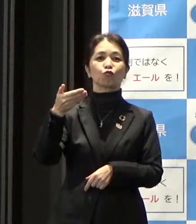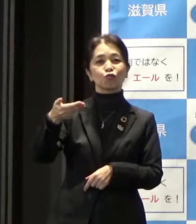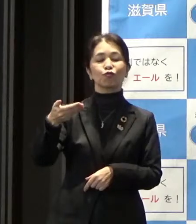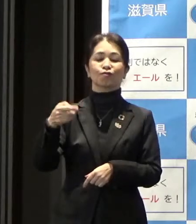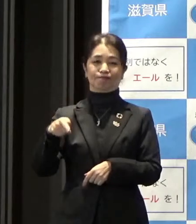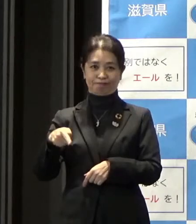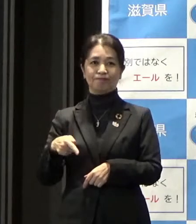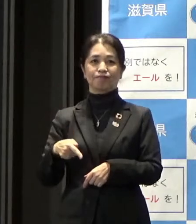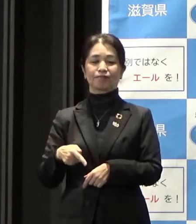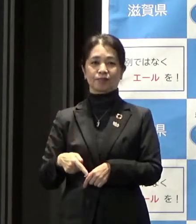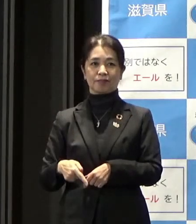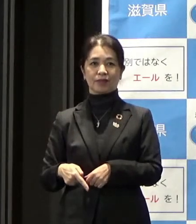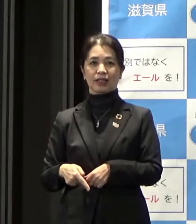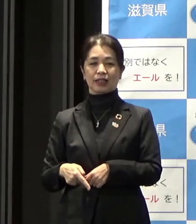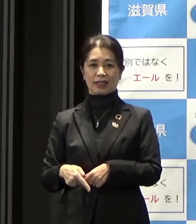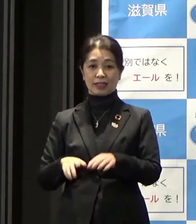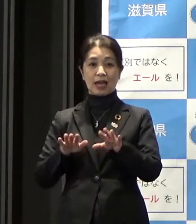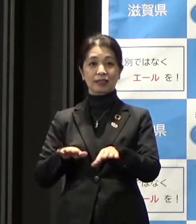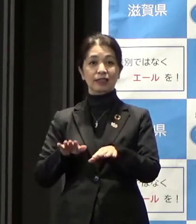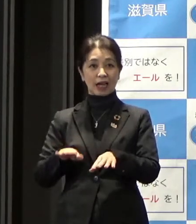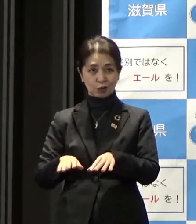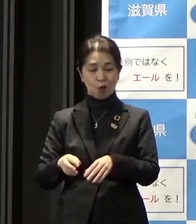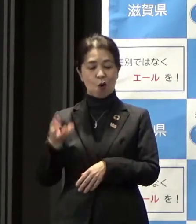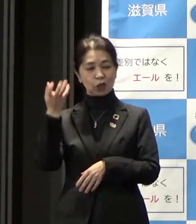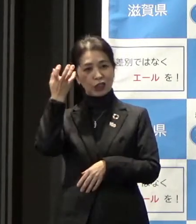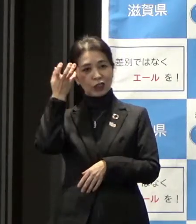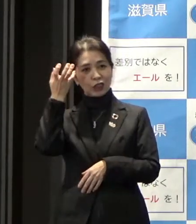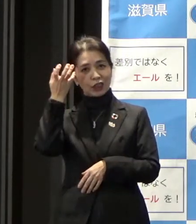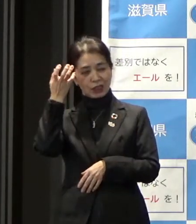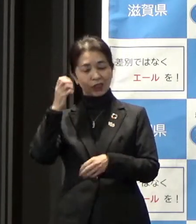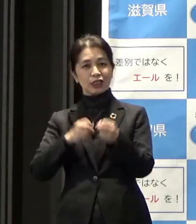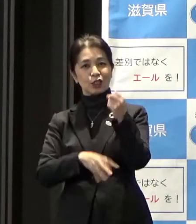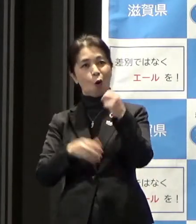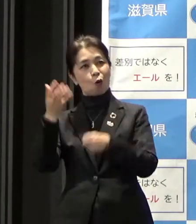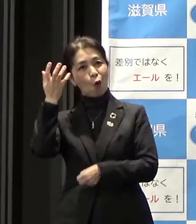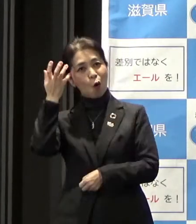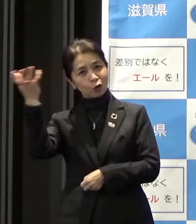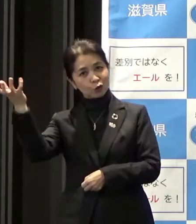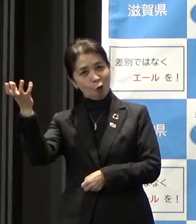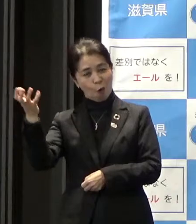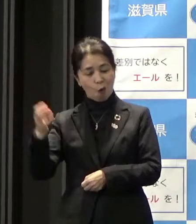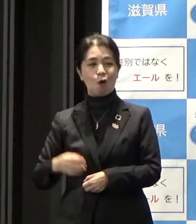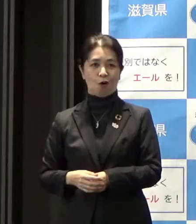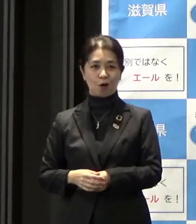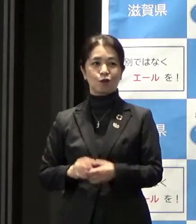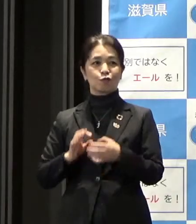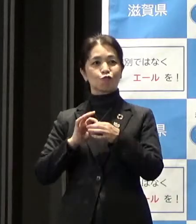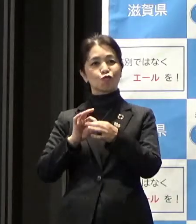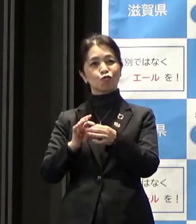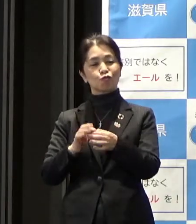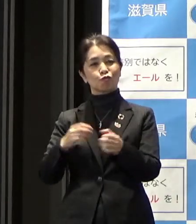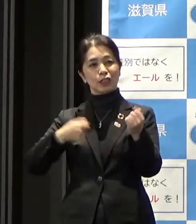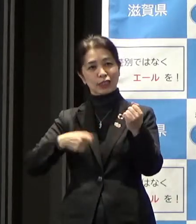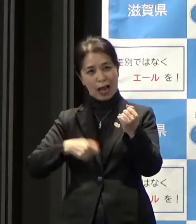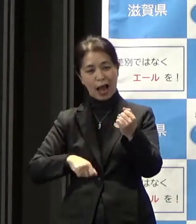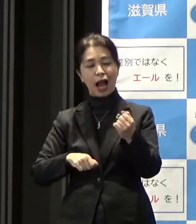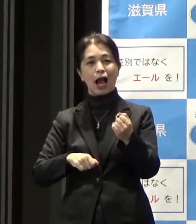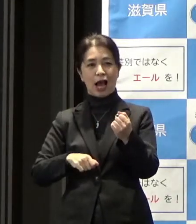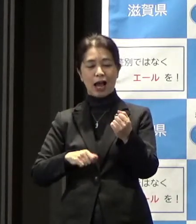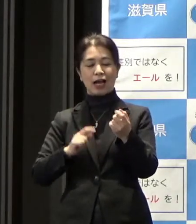2019年4月からスタートした現在の基本構想、変わる市が続く幸せを基本にしておりますが、目指す